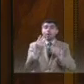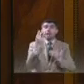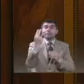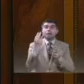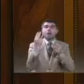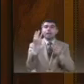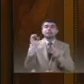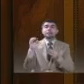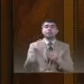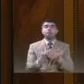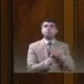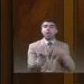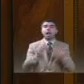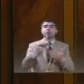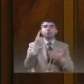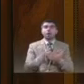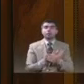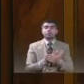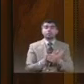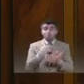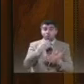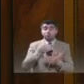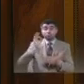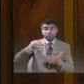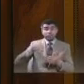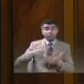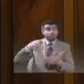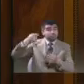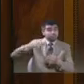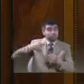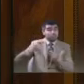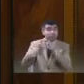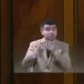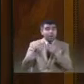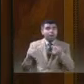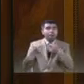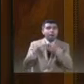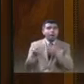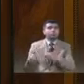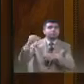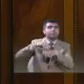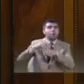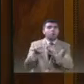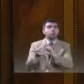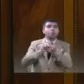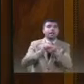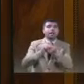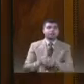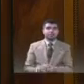330 مليار. يعني بأن الاستثمار في ظل هذه الحكومة تضاعف، وهذا